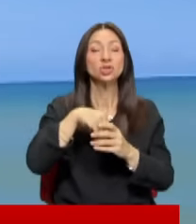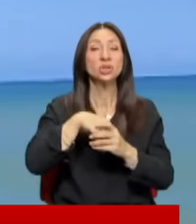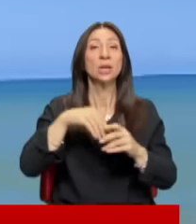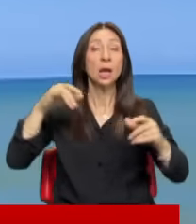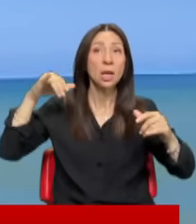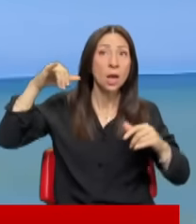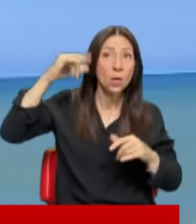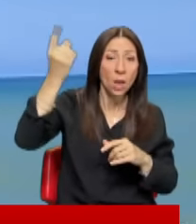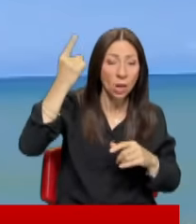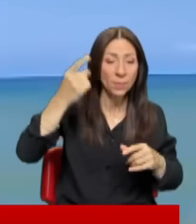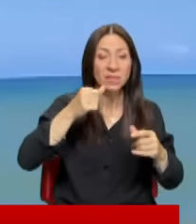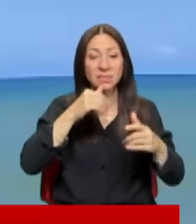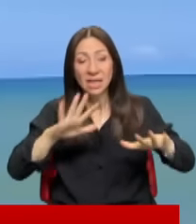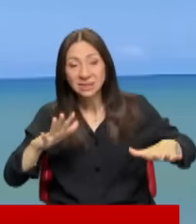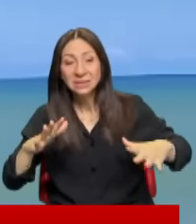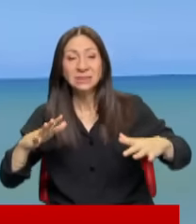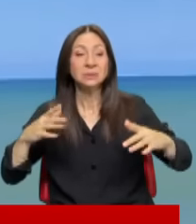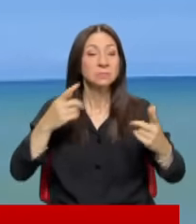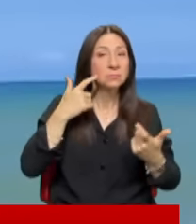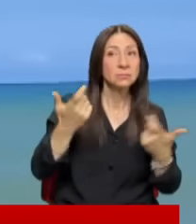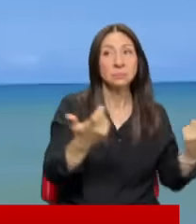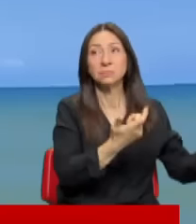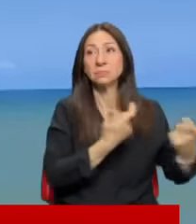havadan, karadan ve denizden çalışma başlattı.